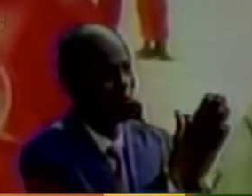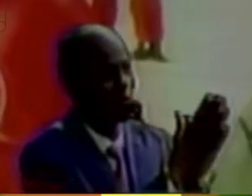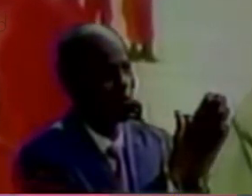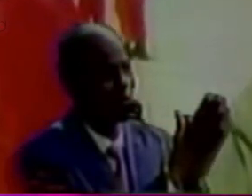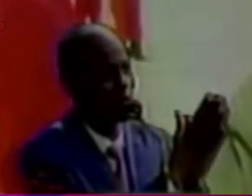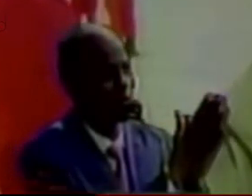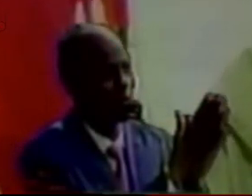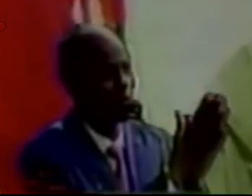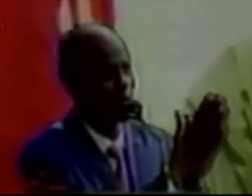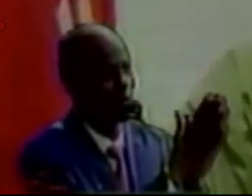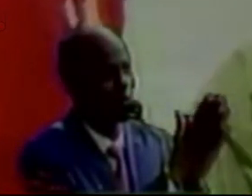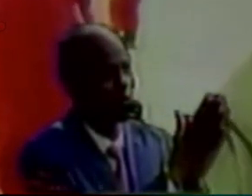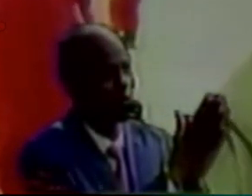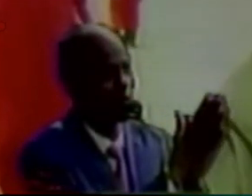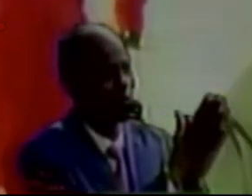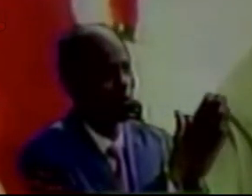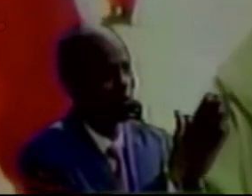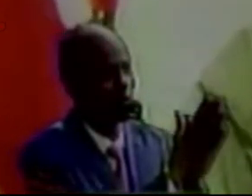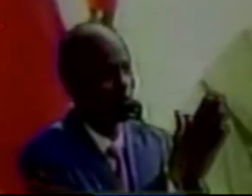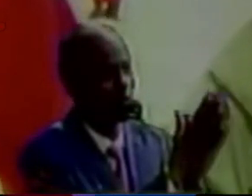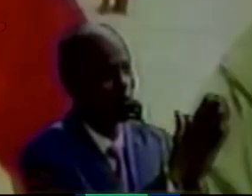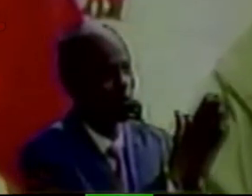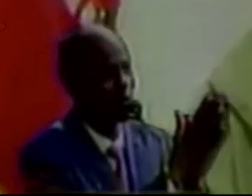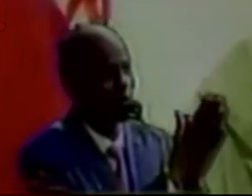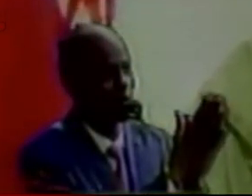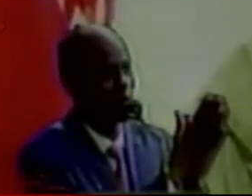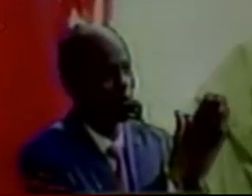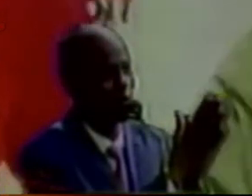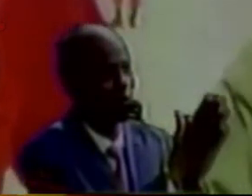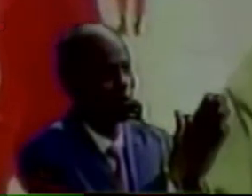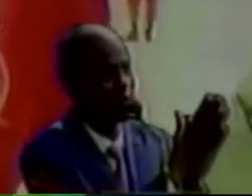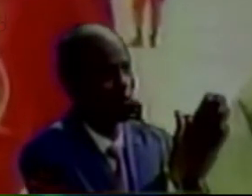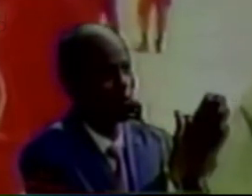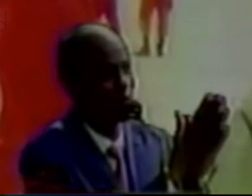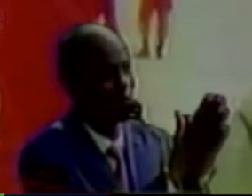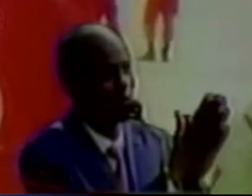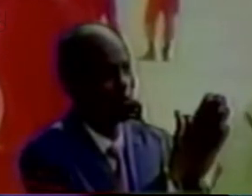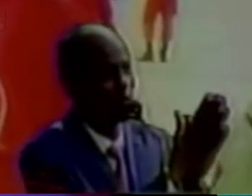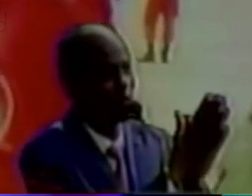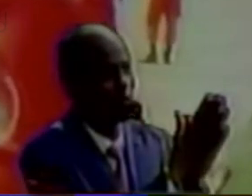usar a equipe de salvamento e de